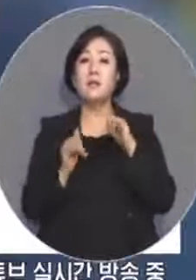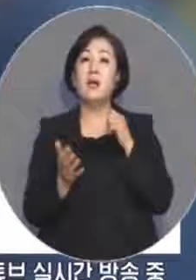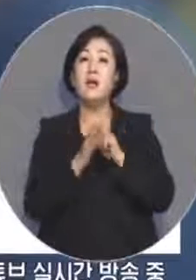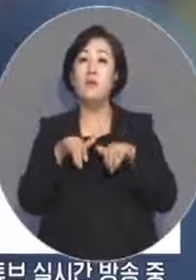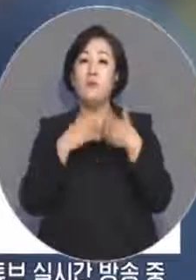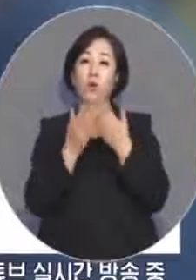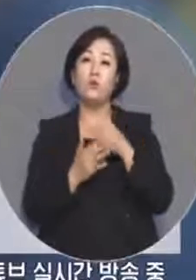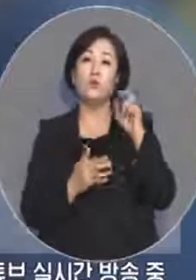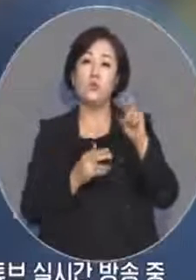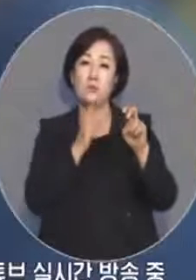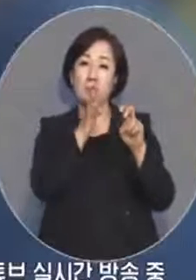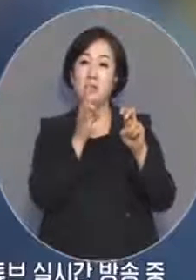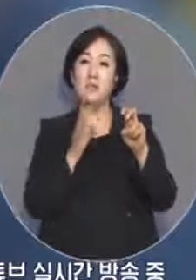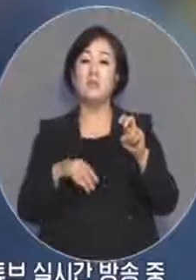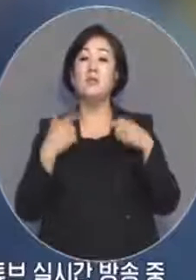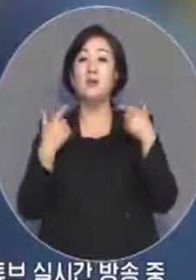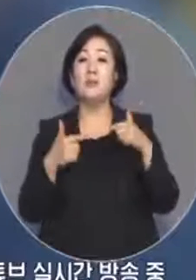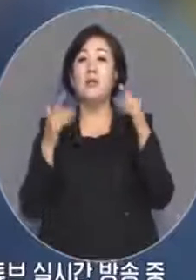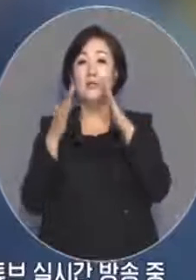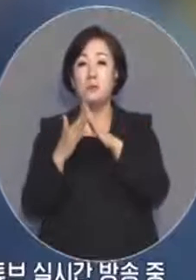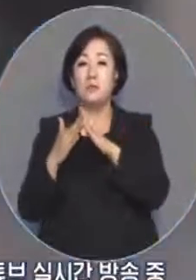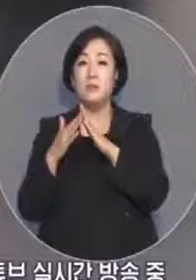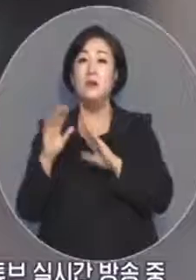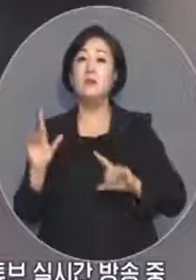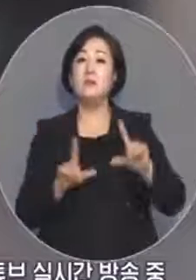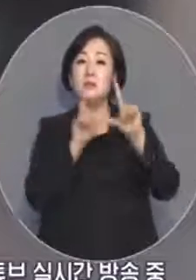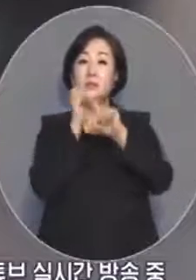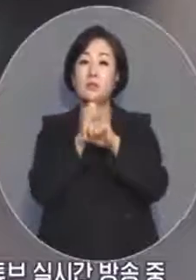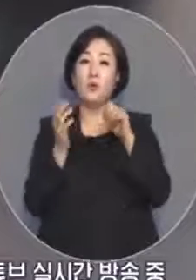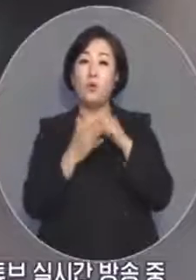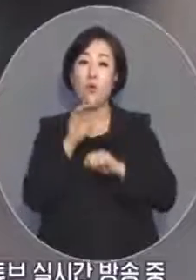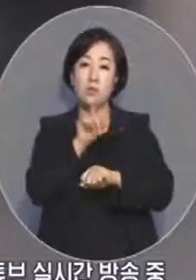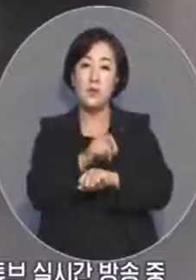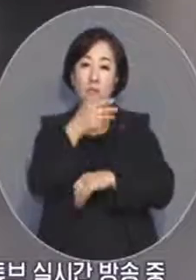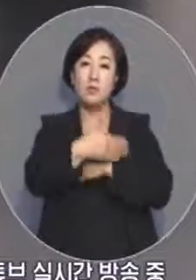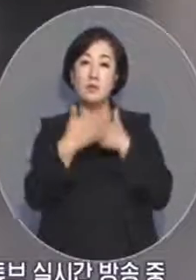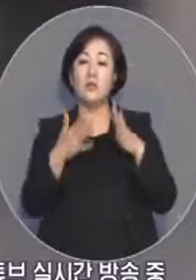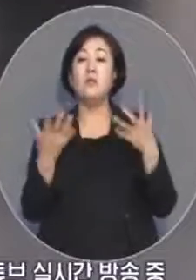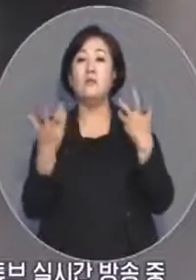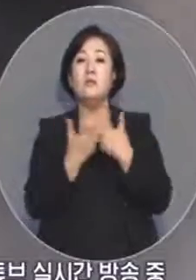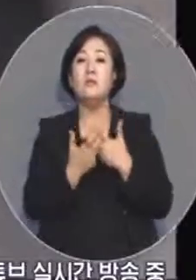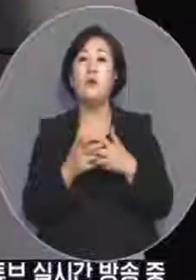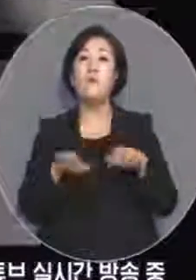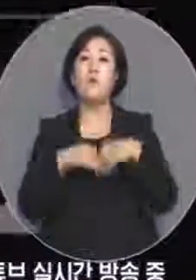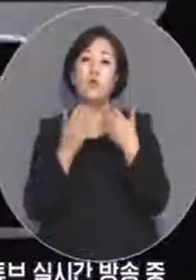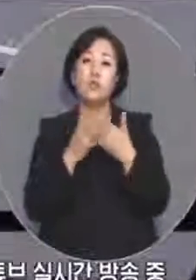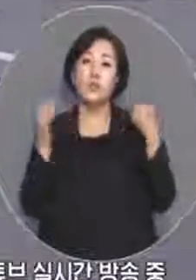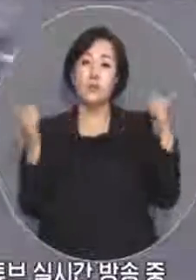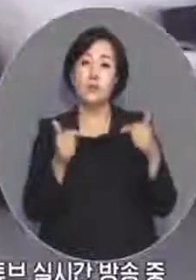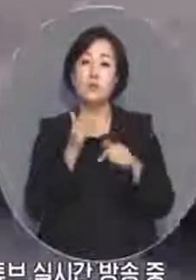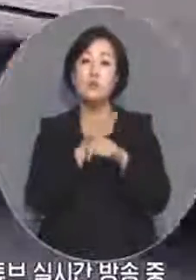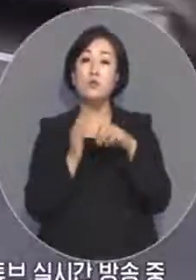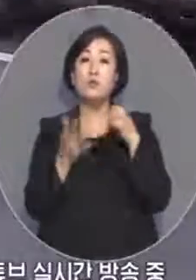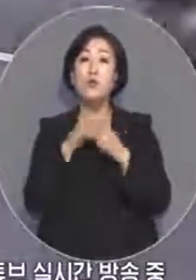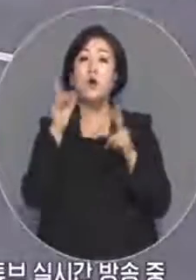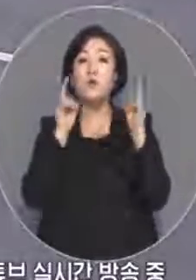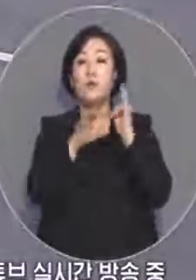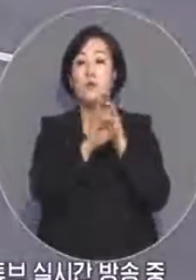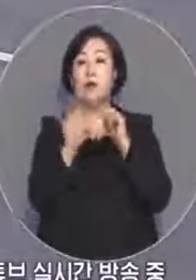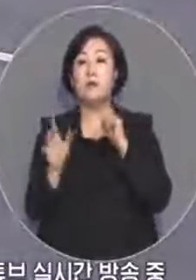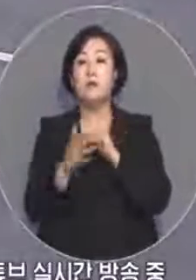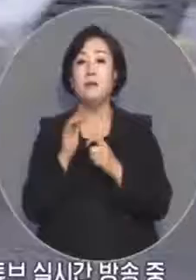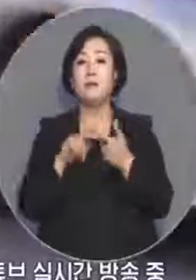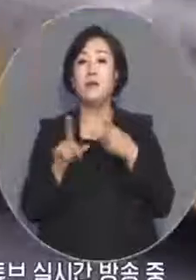이상은 매일 재택 근무를 하도록 해 사무실 밀 지도를 낮추고 있습니다 이와 함께 기업들이